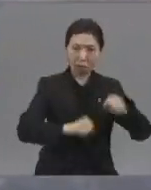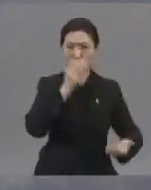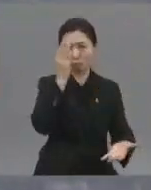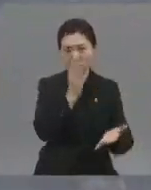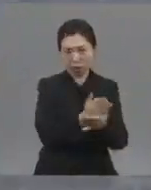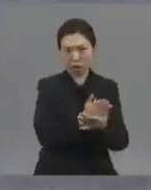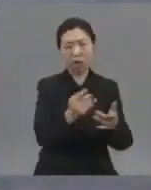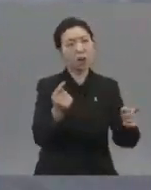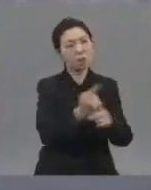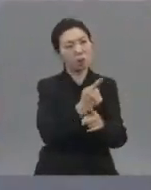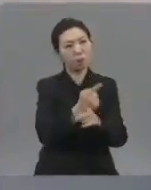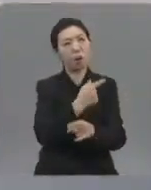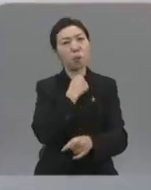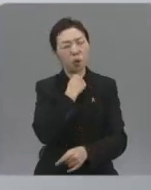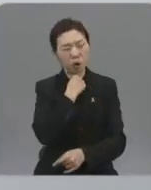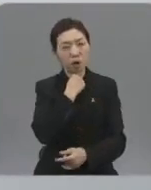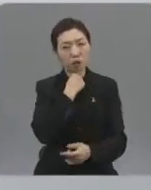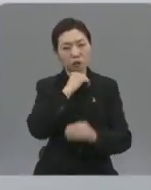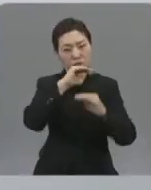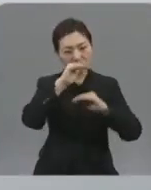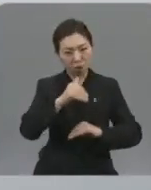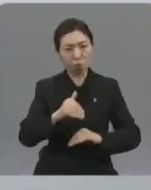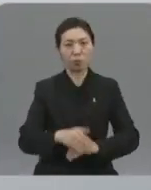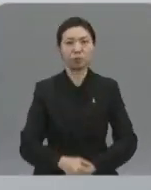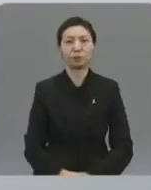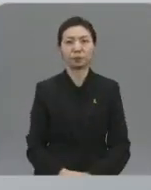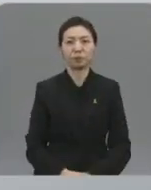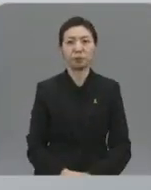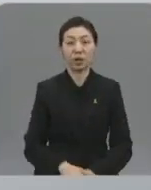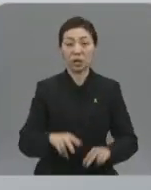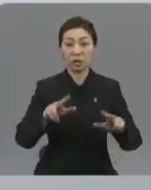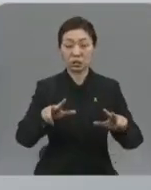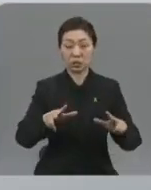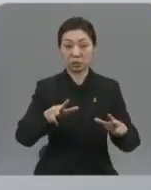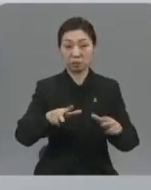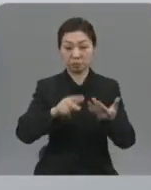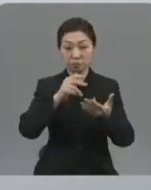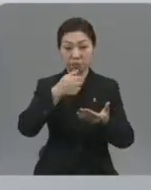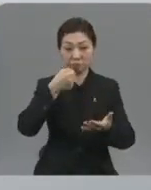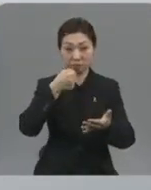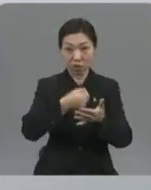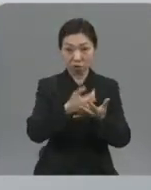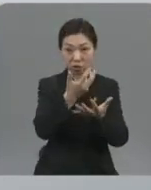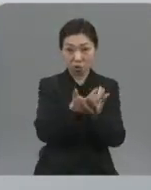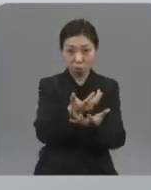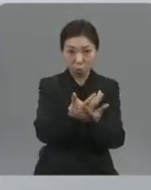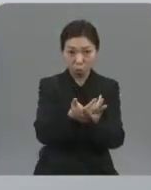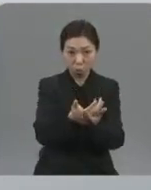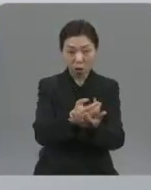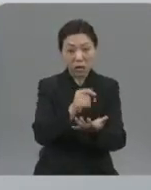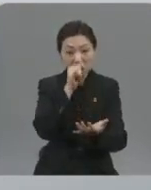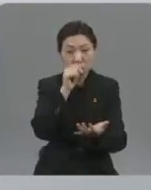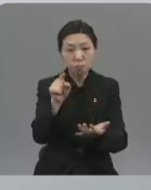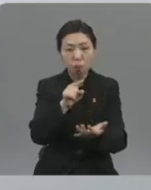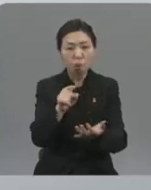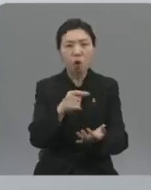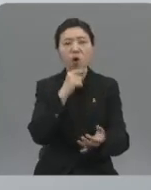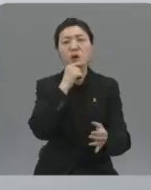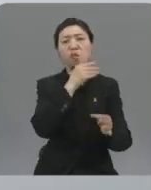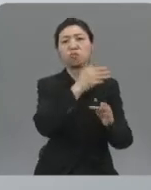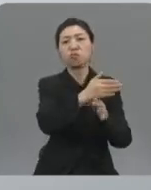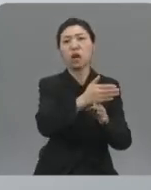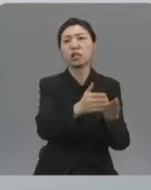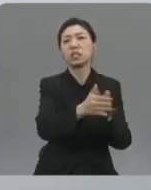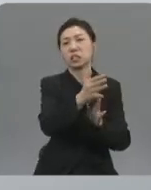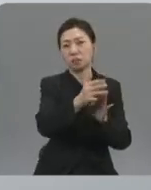và hối thúc chính quyền Bình Nhưỡng cải thiện các hành vi vi phạm nhân quyền trên diện rộng và có tổ chức xem xét lại luật về bài xích tư tưởng văn hóa phản động